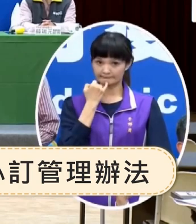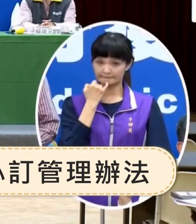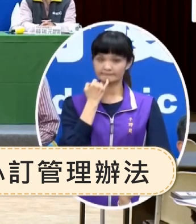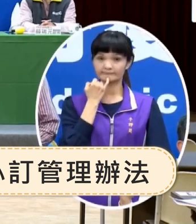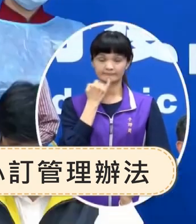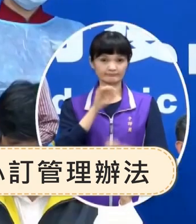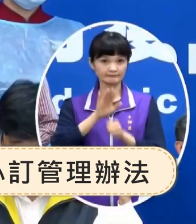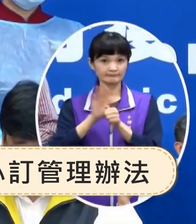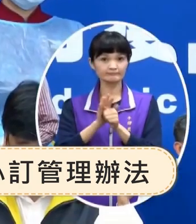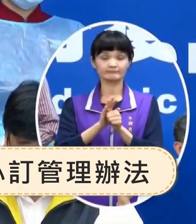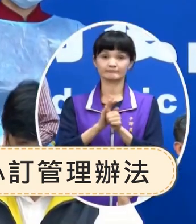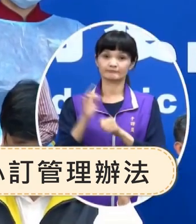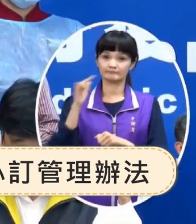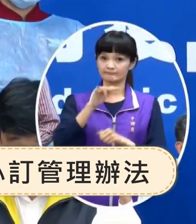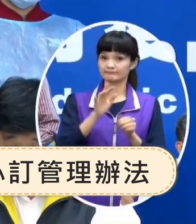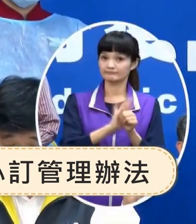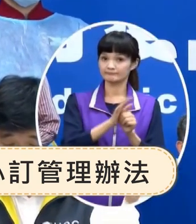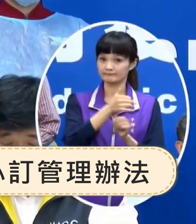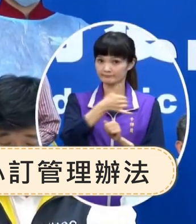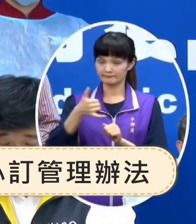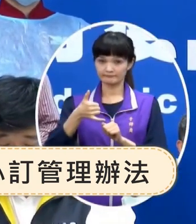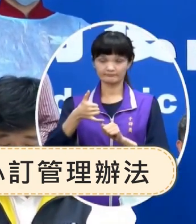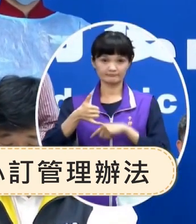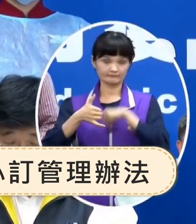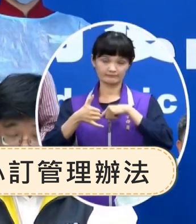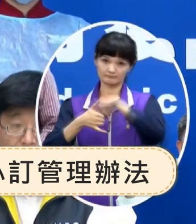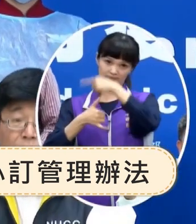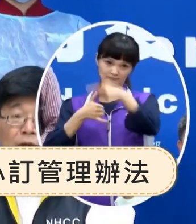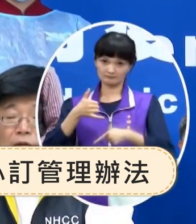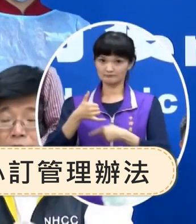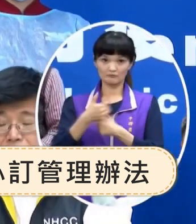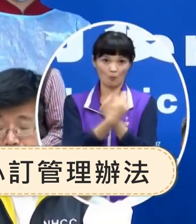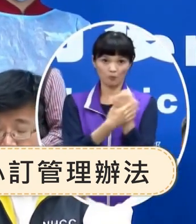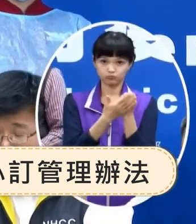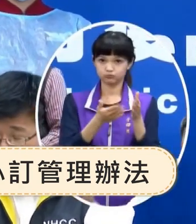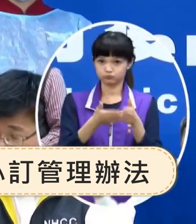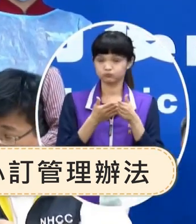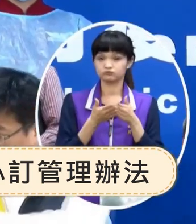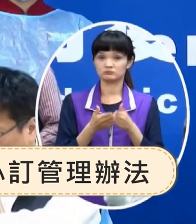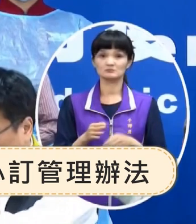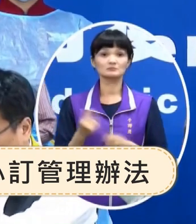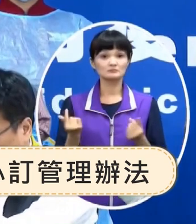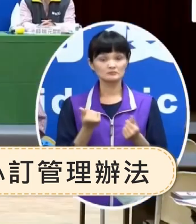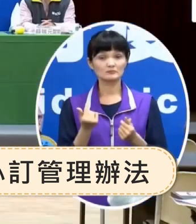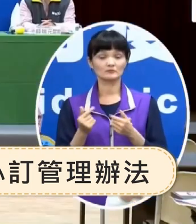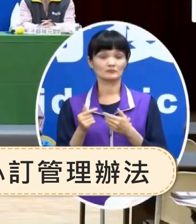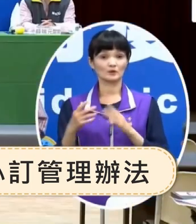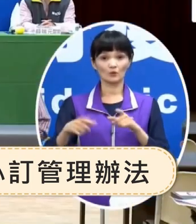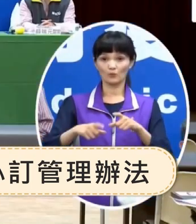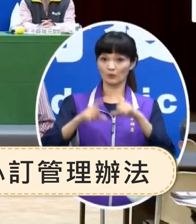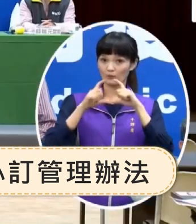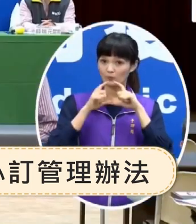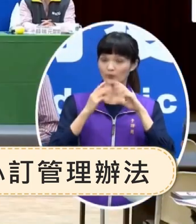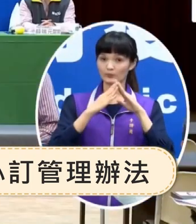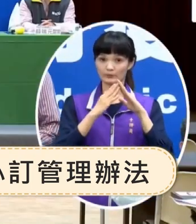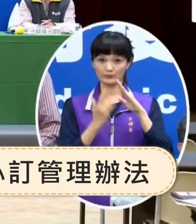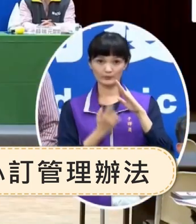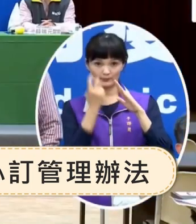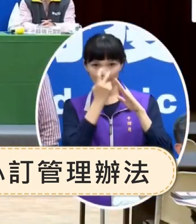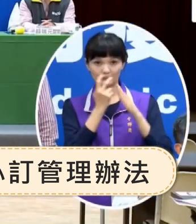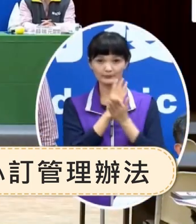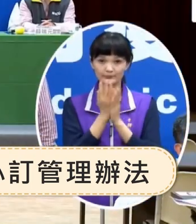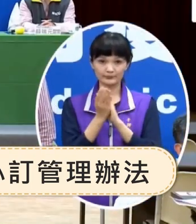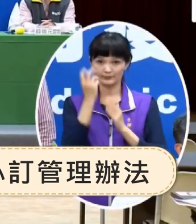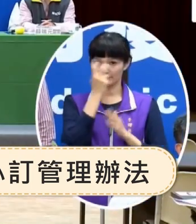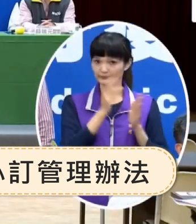机组人员的保护。好，现在大家是要怎么样的回来居家检疫或相关的一些管理，当然。在外站的